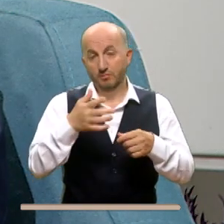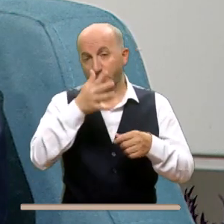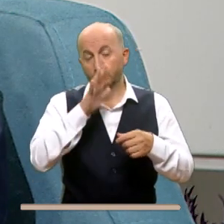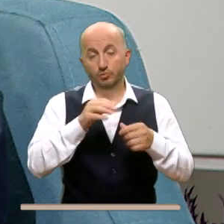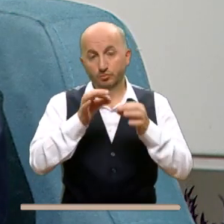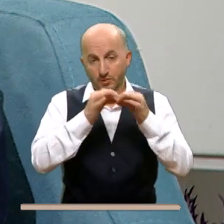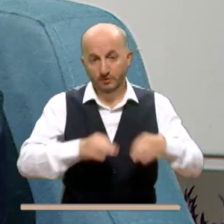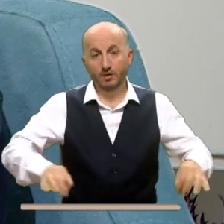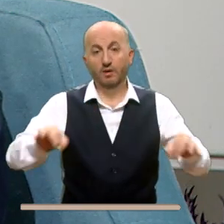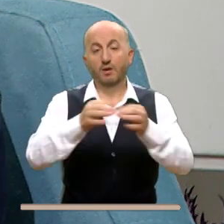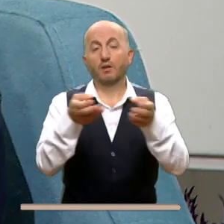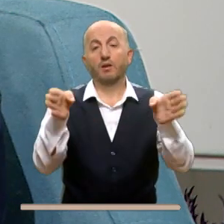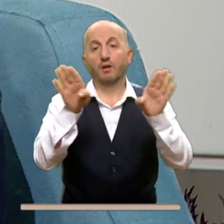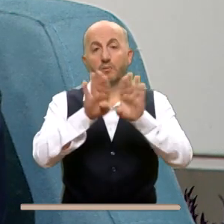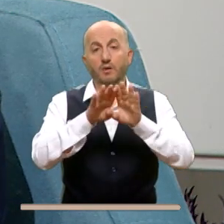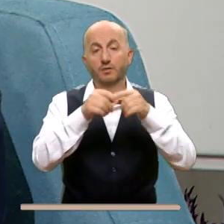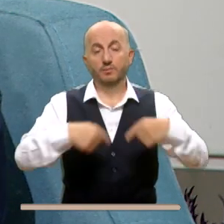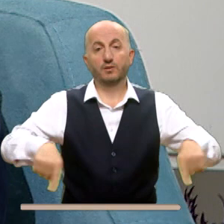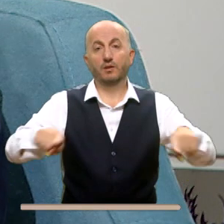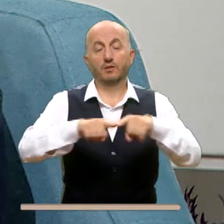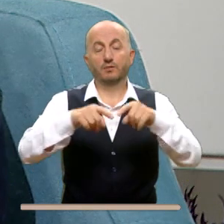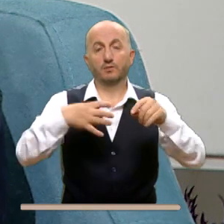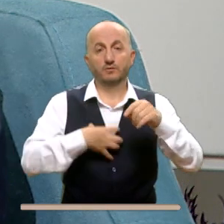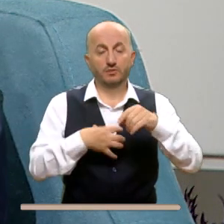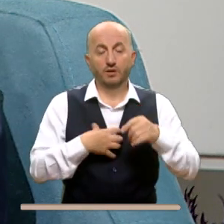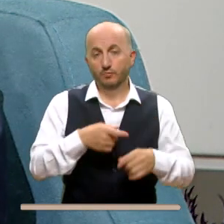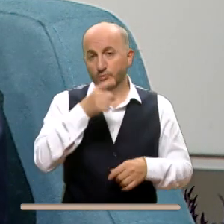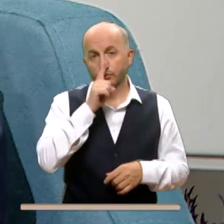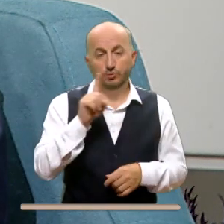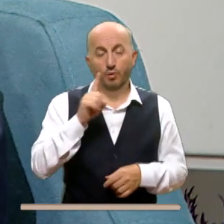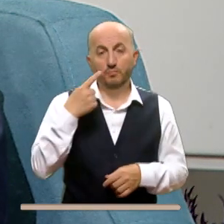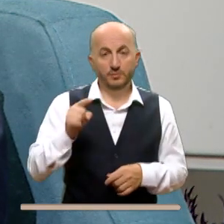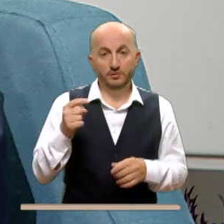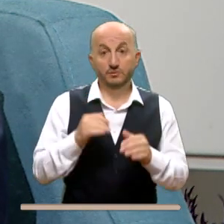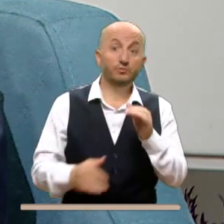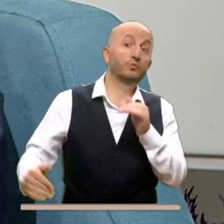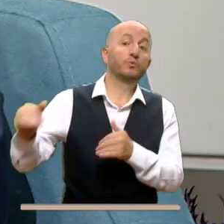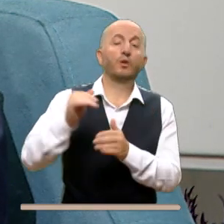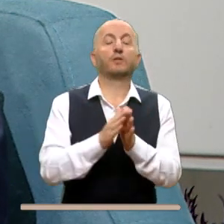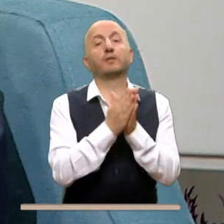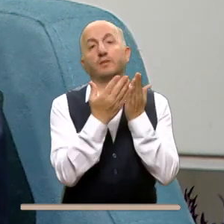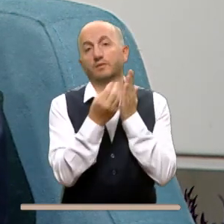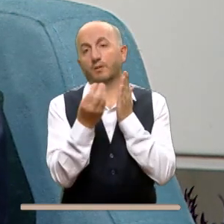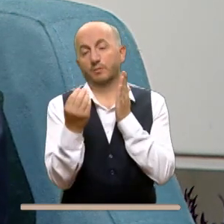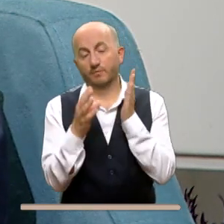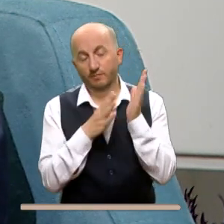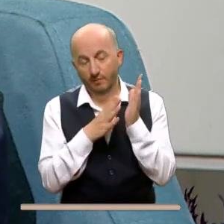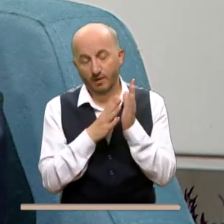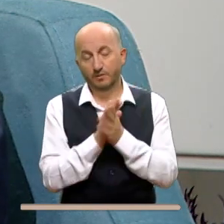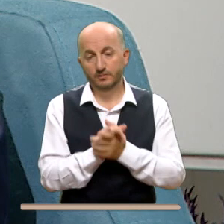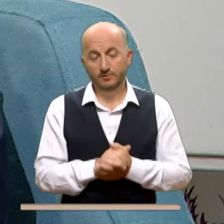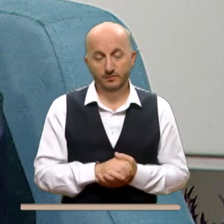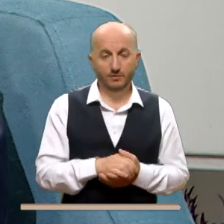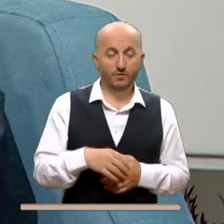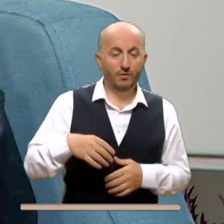Şu anda 110.000'i geçti kitap sayımız. Efendim üniversitemizin mütüvelliyeti başkanı Sayın hocamız Doktor